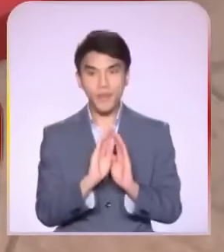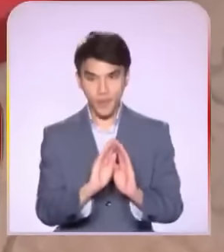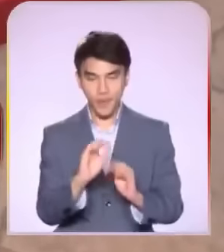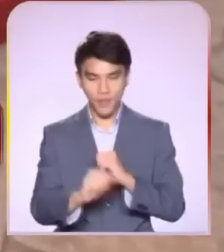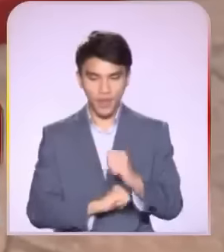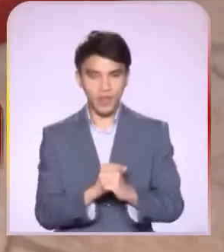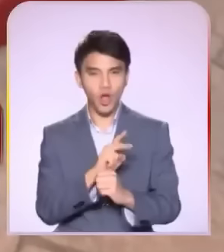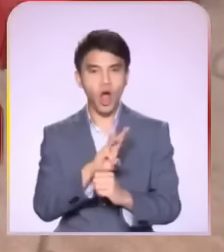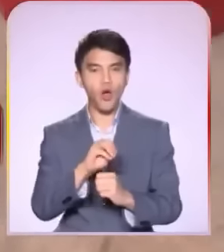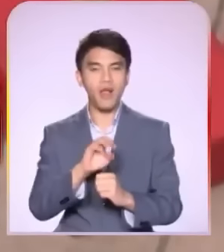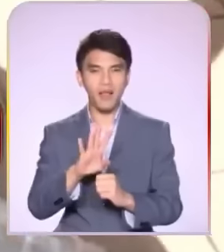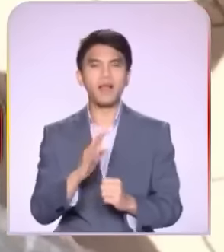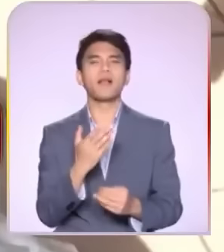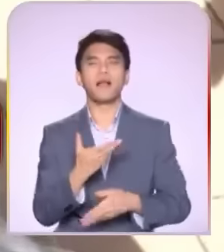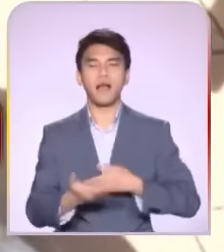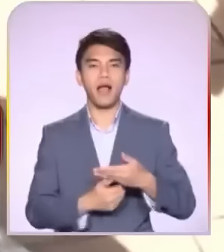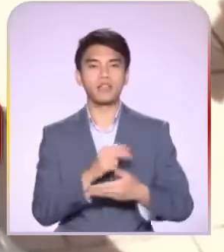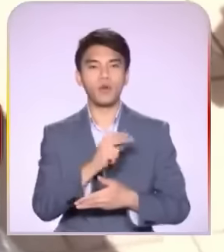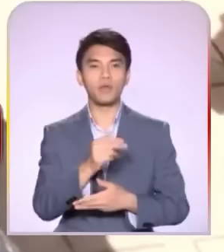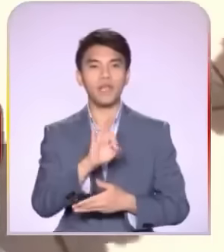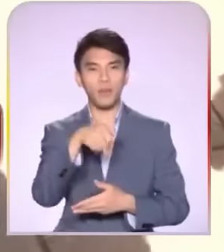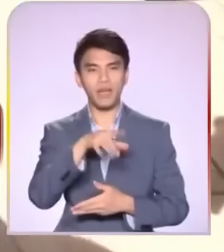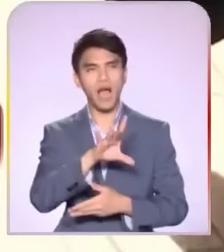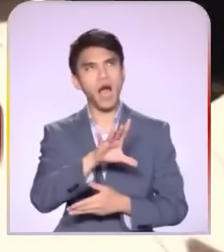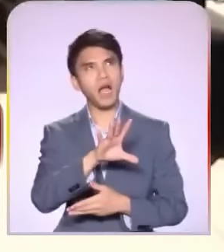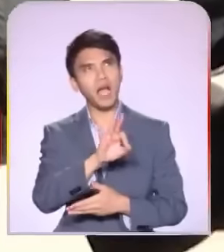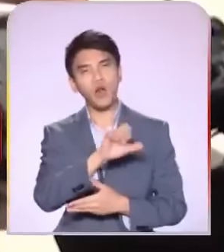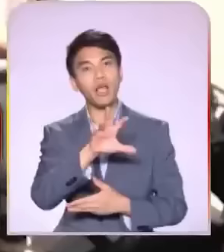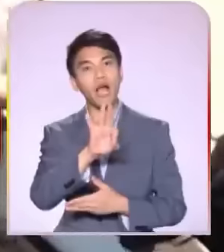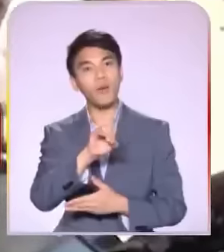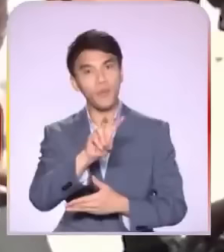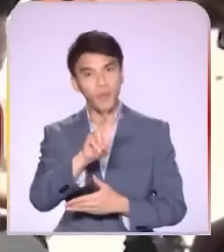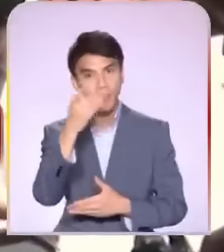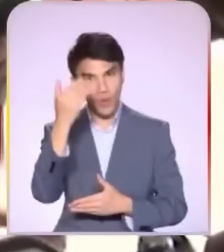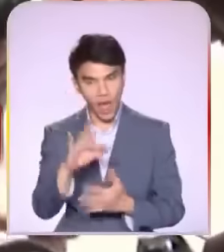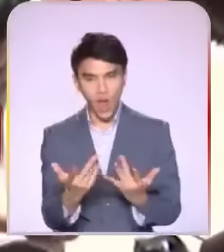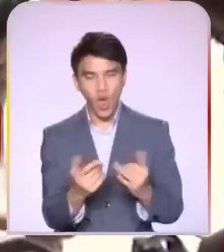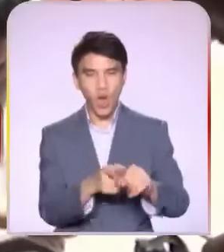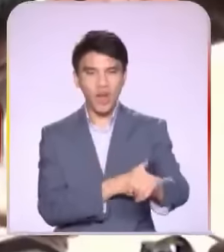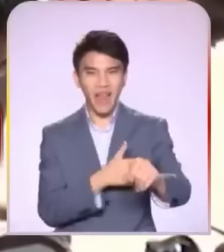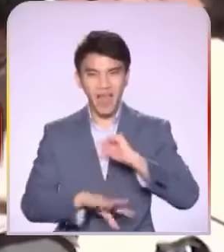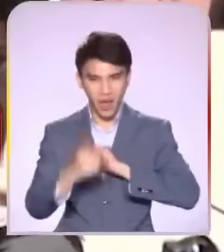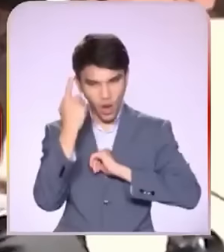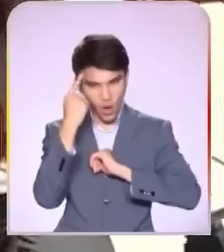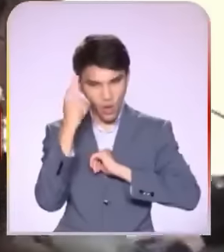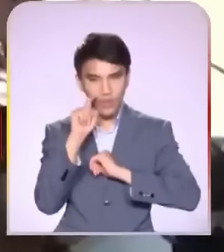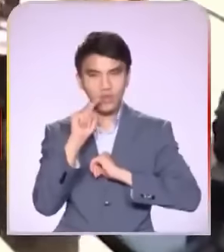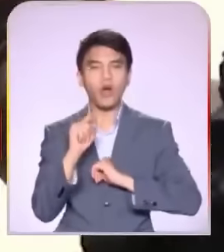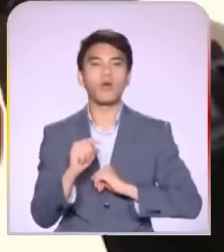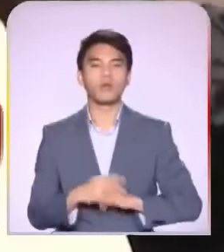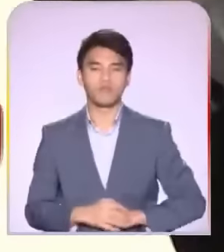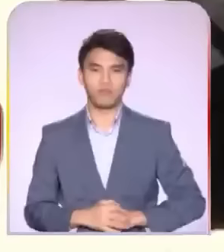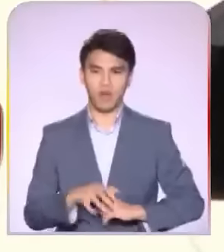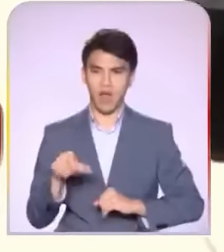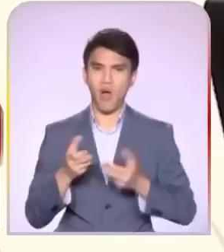ไว้ตั้งแต่ปี64ราคา 29,992 บาทแต่เมื่อรอคิวแล้วทราบมาว่าจะต้องนำปีเสี้